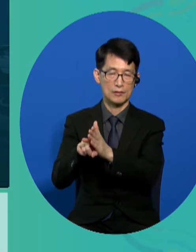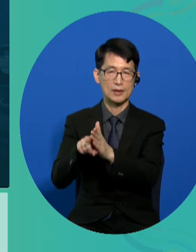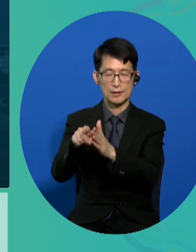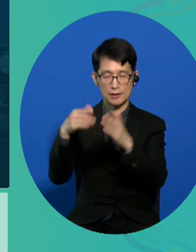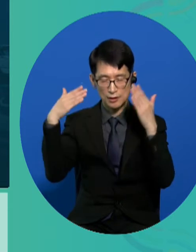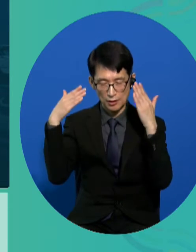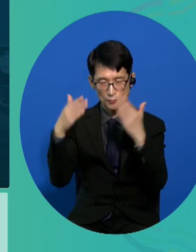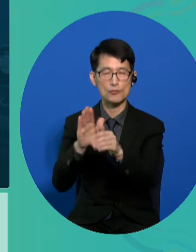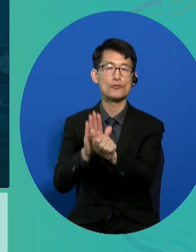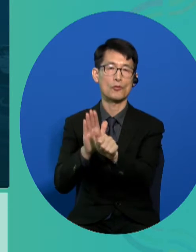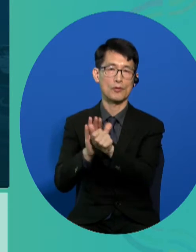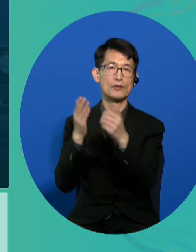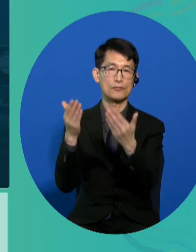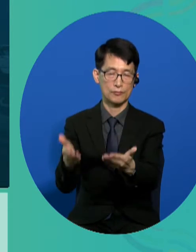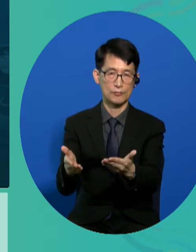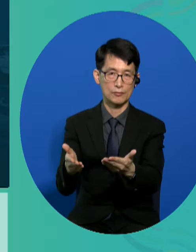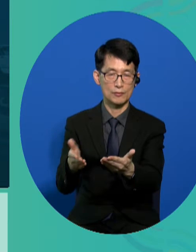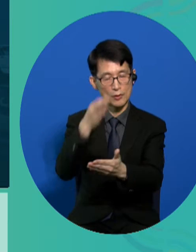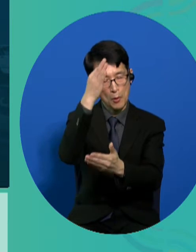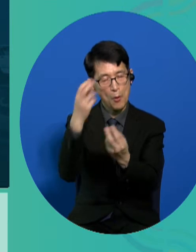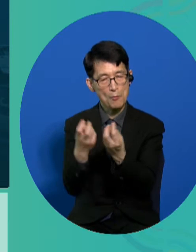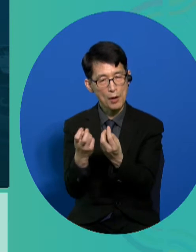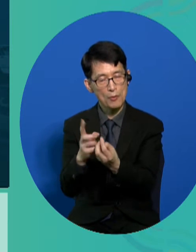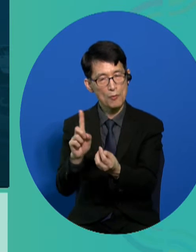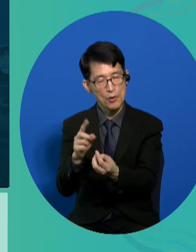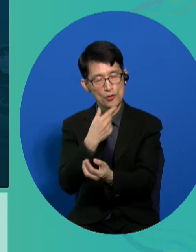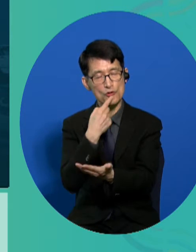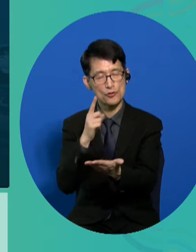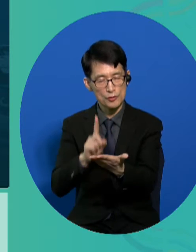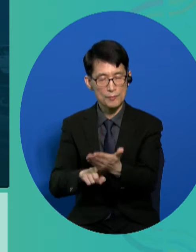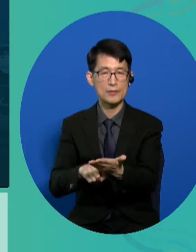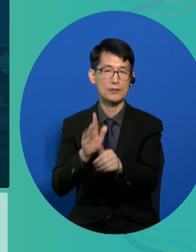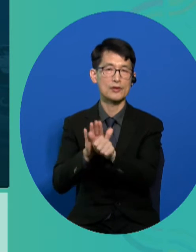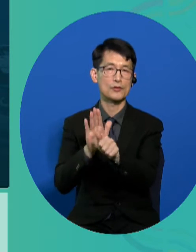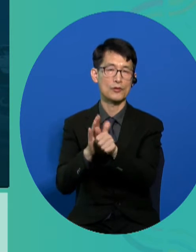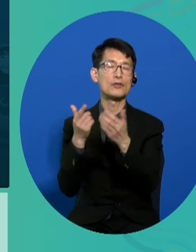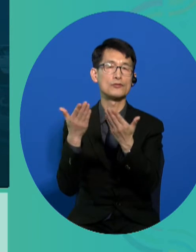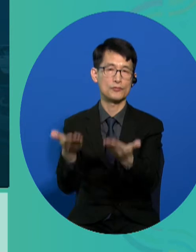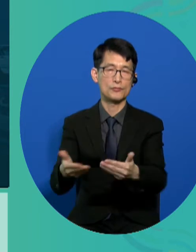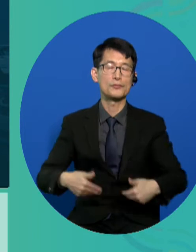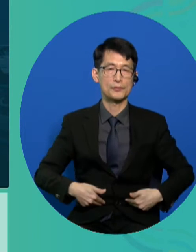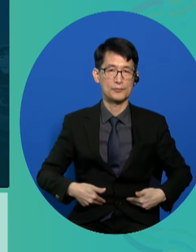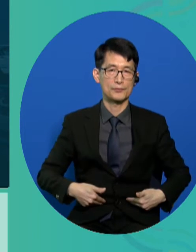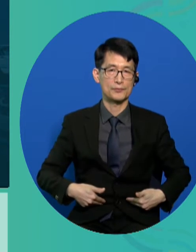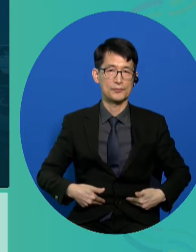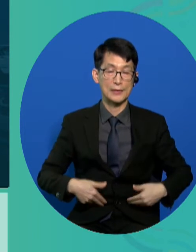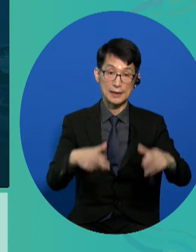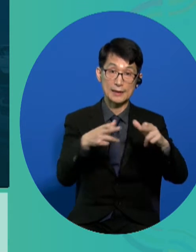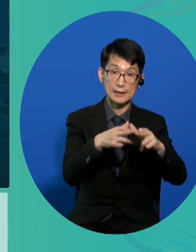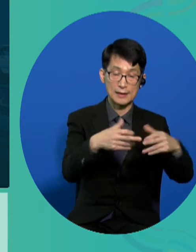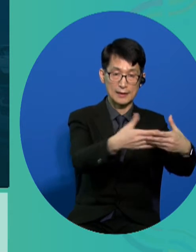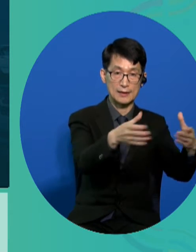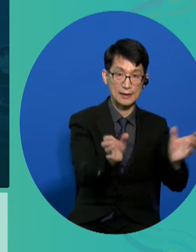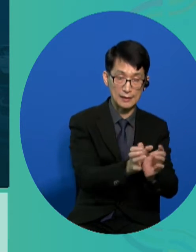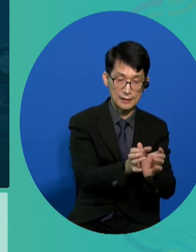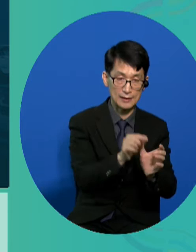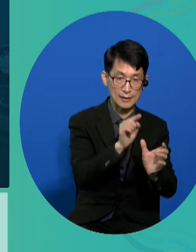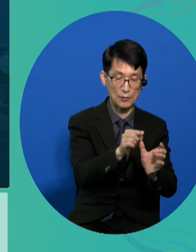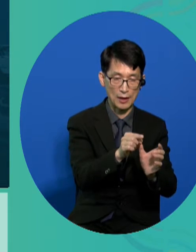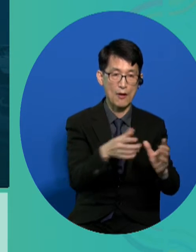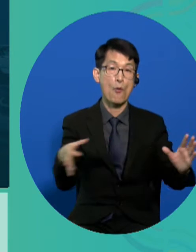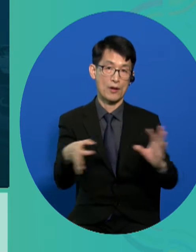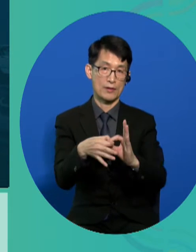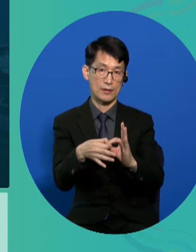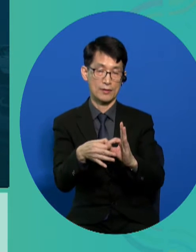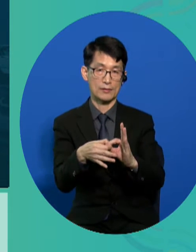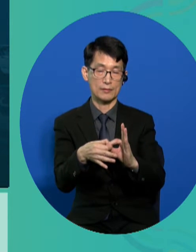같은 역량을 개발하도록 촉구하십시오. 디지털 기술 혁명의 일환으로 지역사회, 장애인 단체 및 기술 회사와 파트너 관계를 맺도록